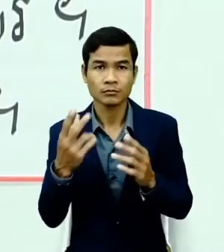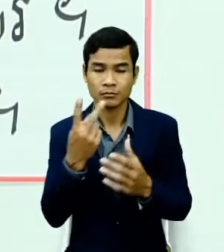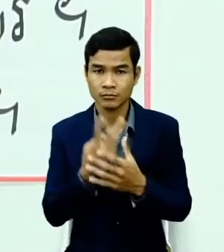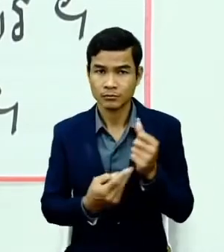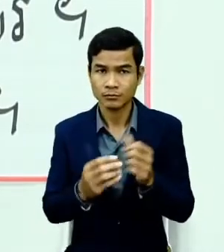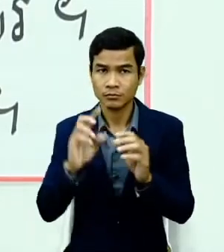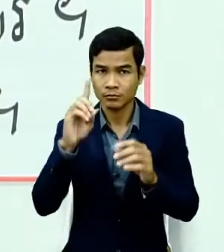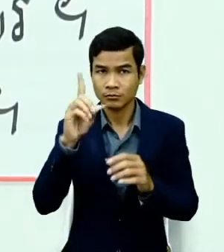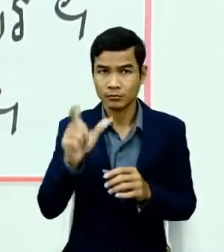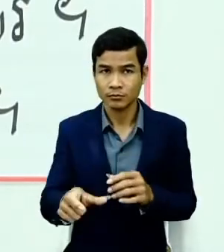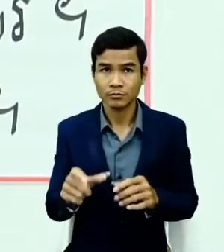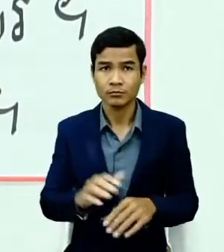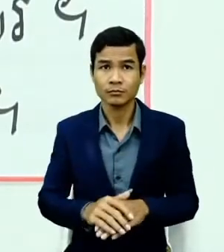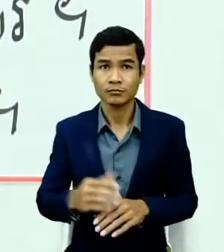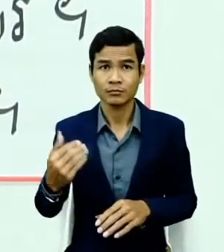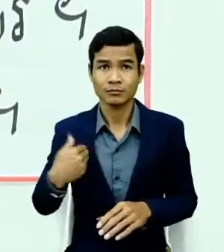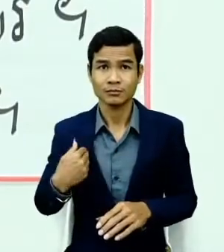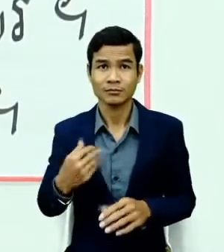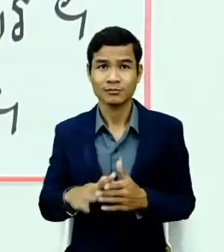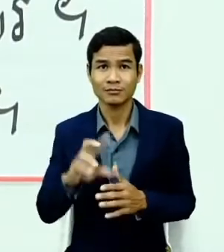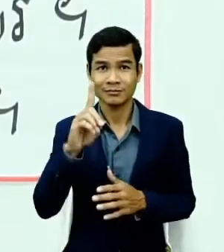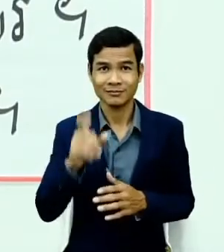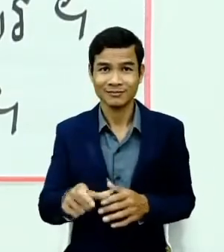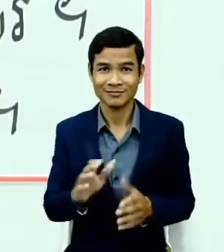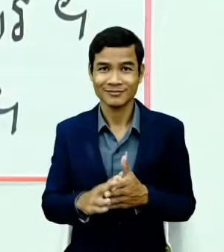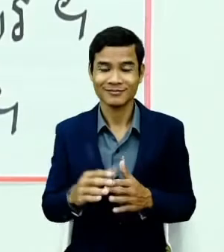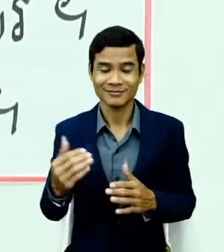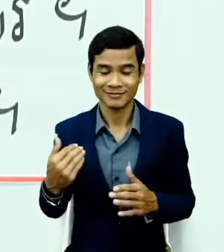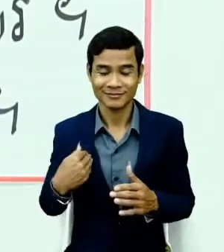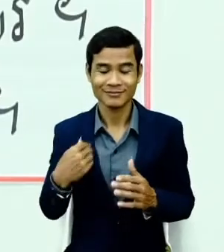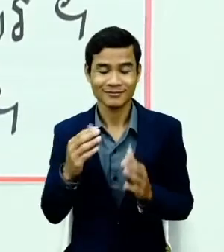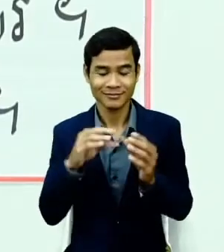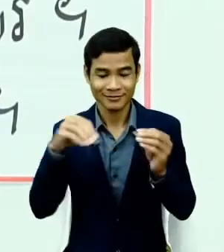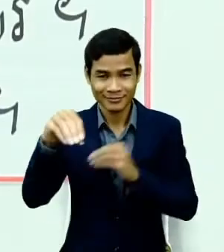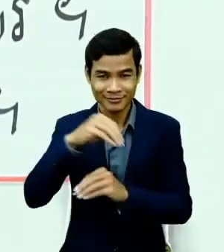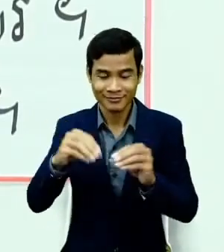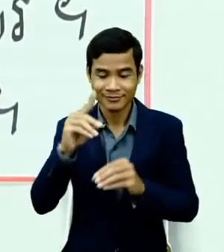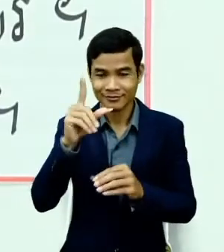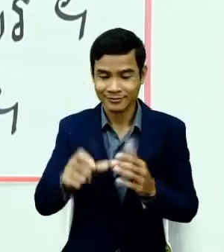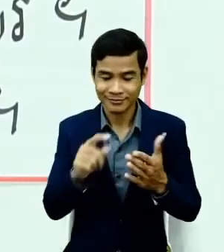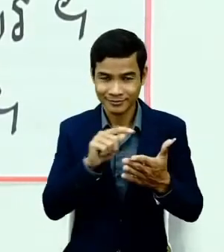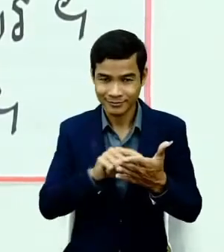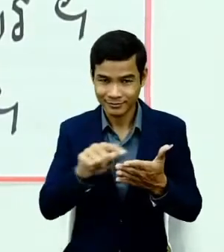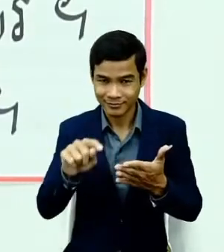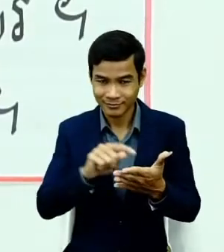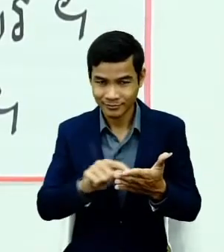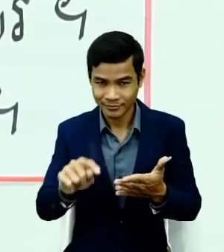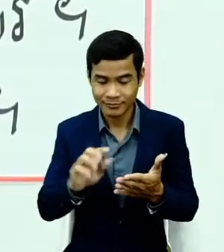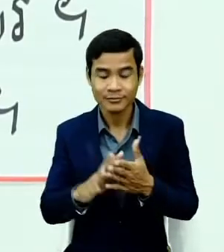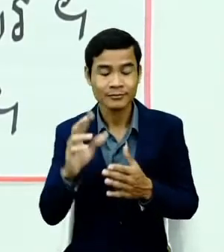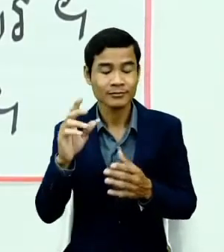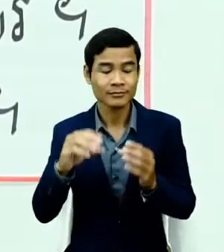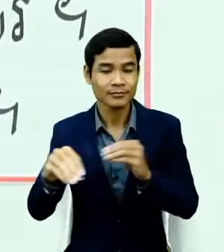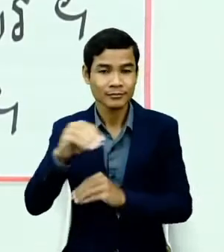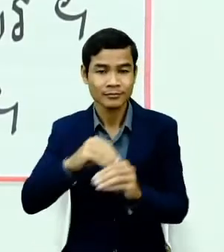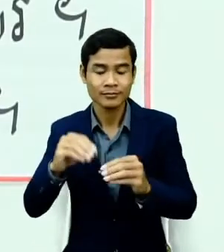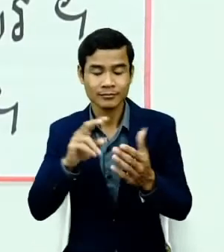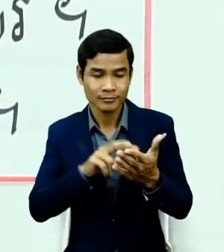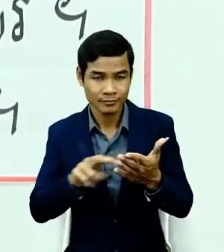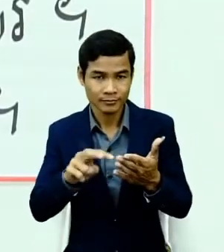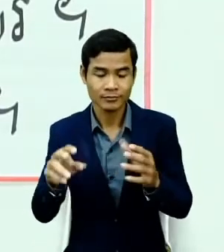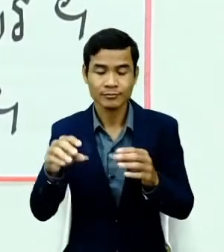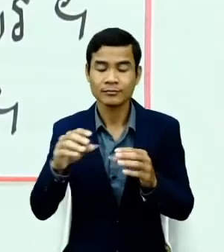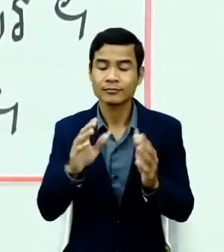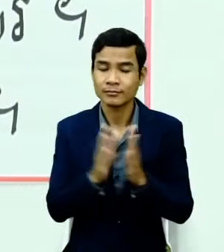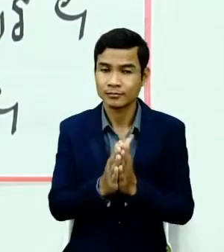ល់ម្នាក់ជាអ្នកអានម្នាក់ជាតិជាអ្នកចង្អុលហើយយើងនឹងបដូរវិញគ្នាអានម្ដងម្ដងម្នាក់ការប្រាប់ប្រាស់សិភើគឺក្នុងដៃគូរ